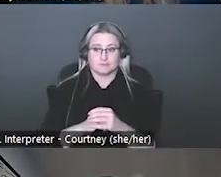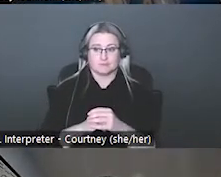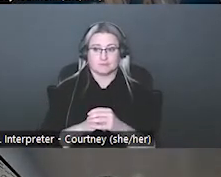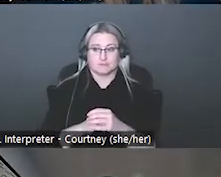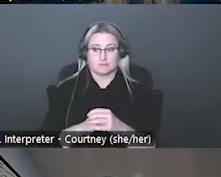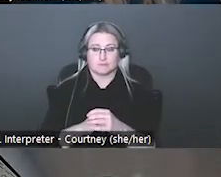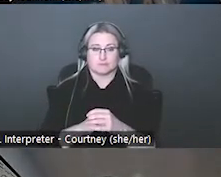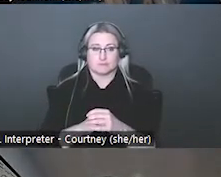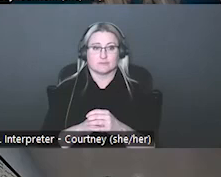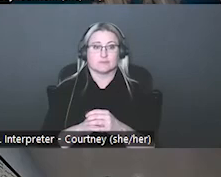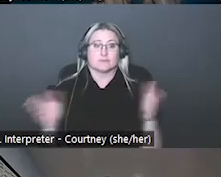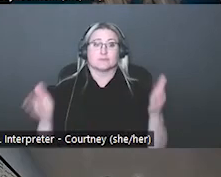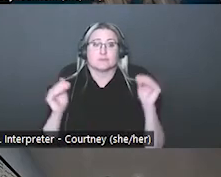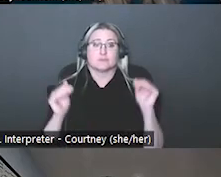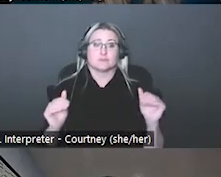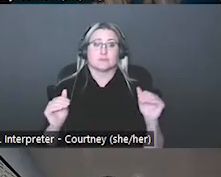que connaissent les femmes.